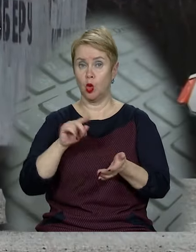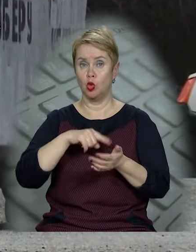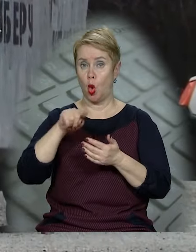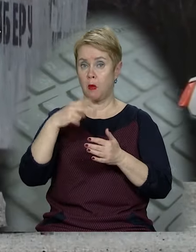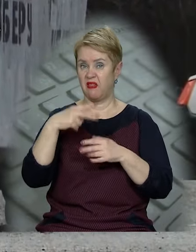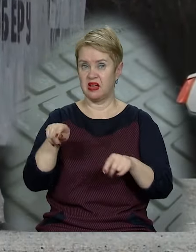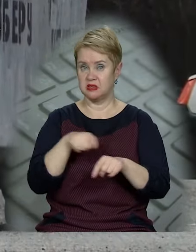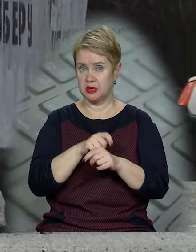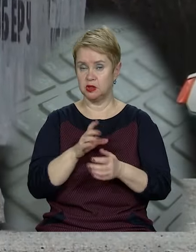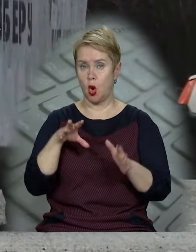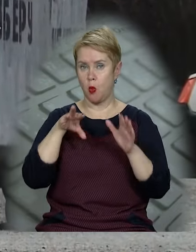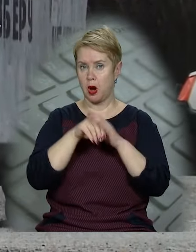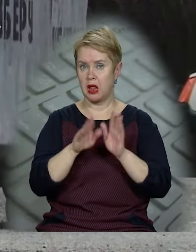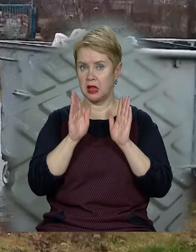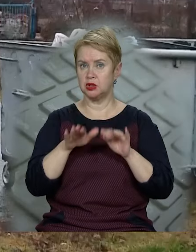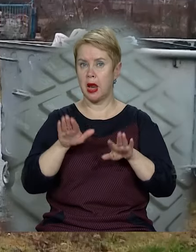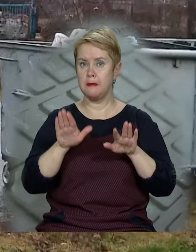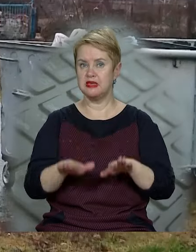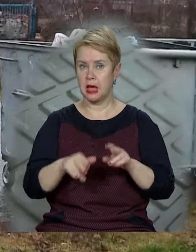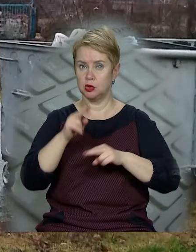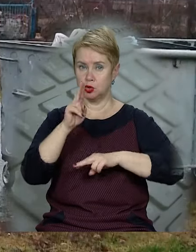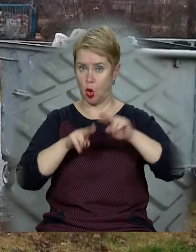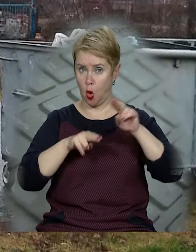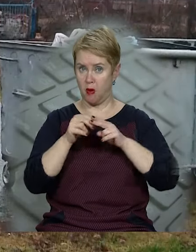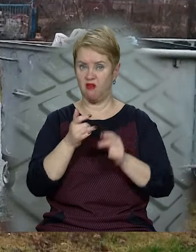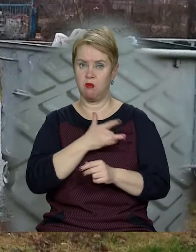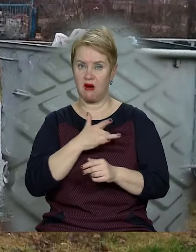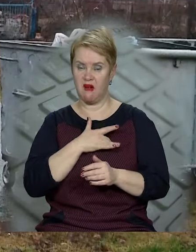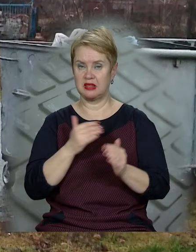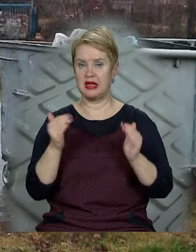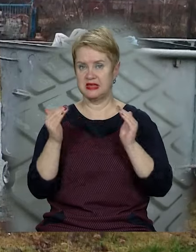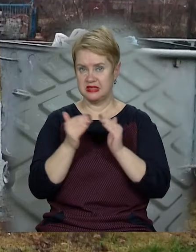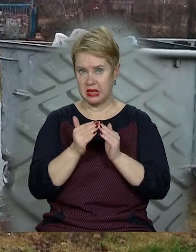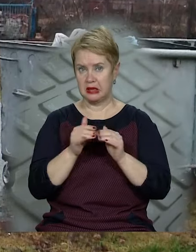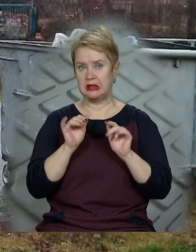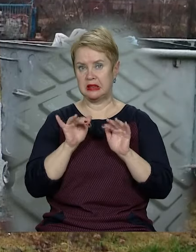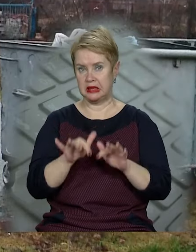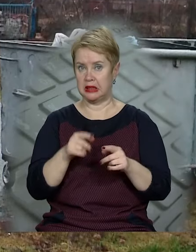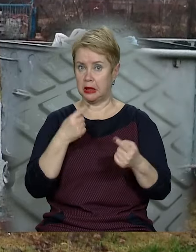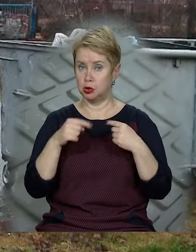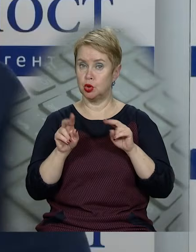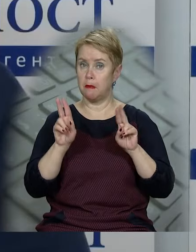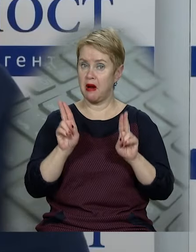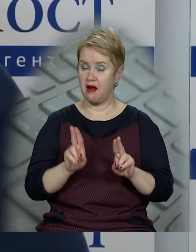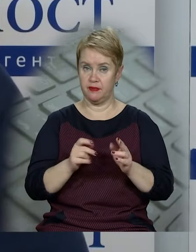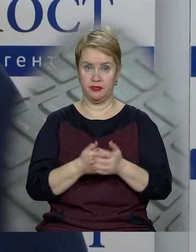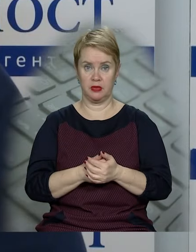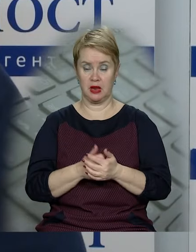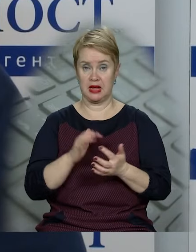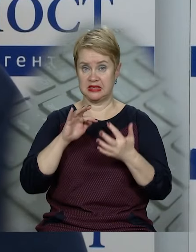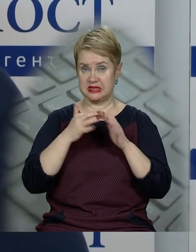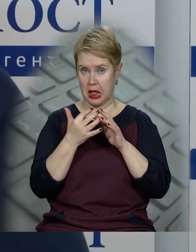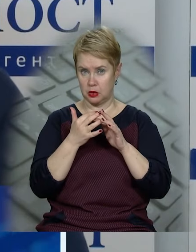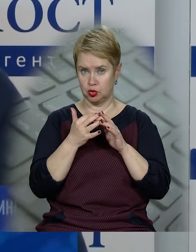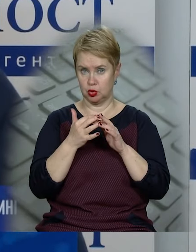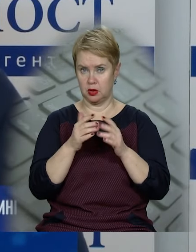20 метрів запроваджена лише для міської забудови. В приватному секторі ж діють інші правила. У селищного